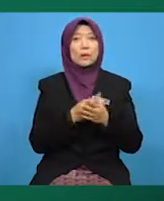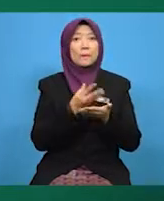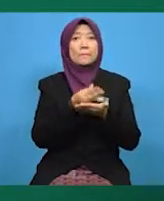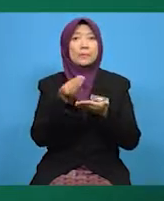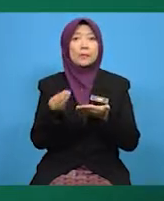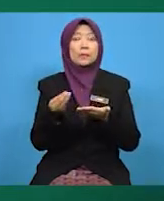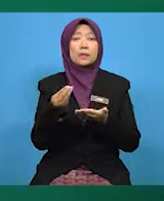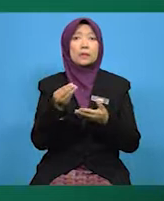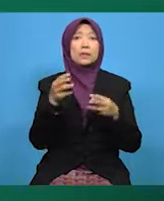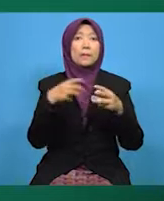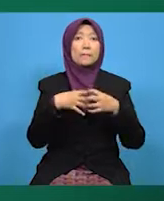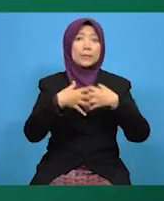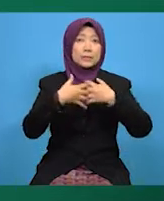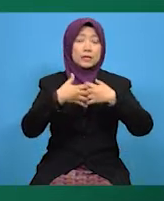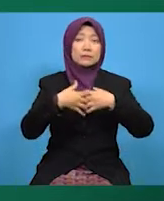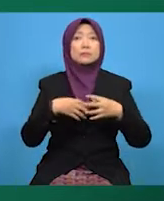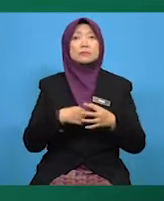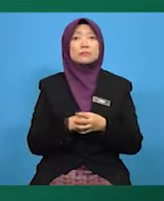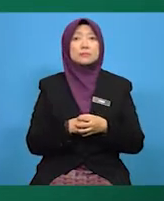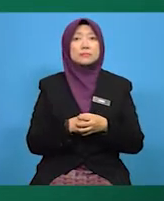seperti membeli mesin dan jentera.